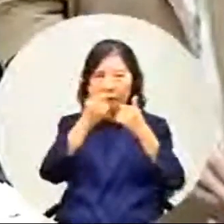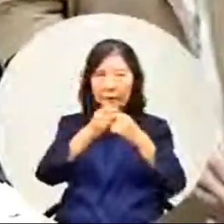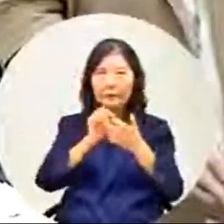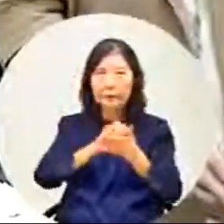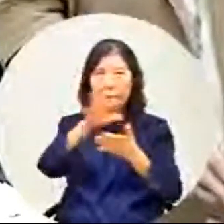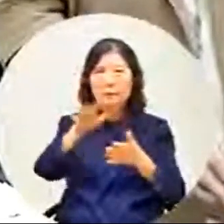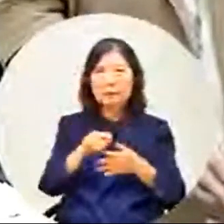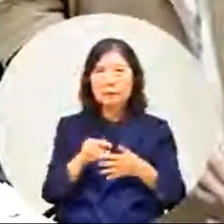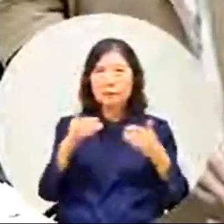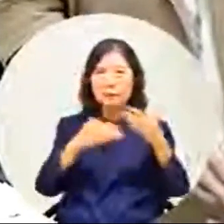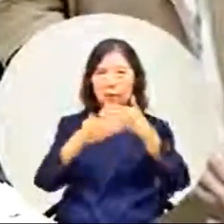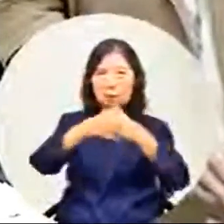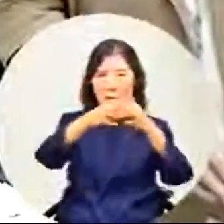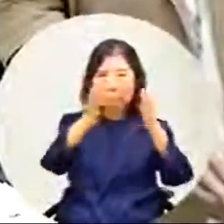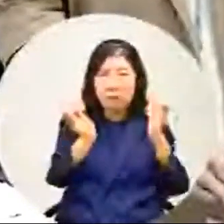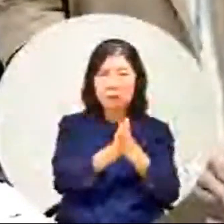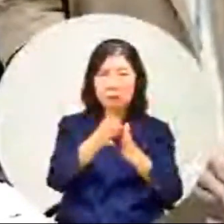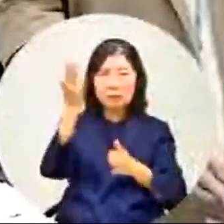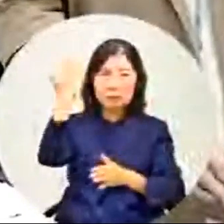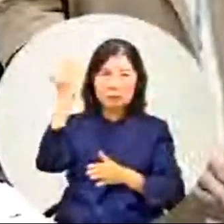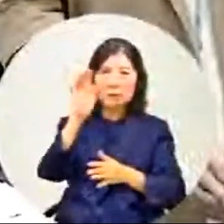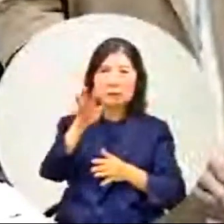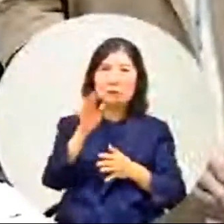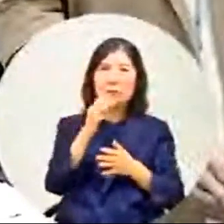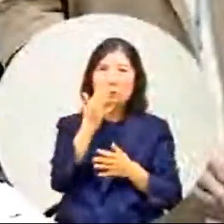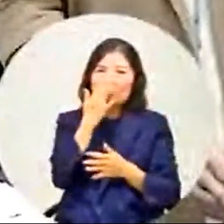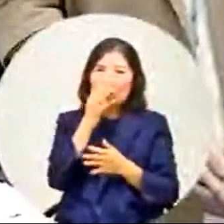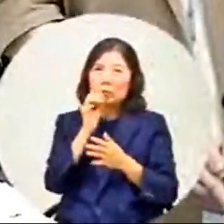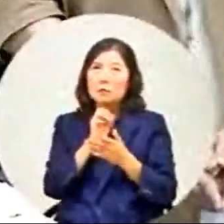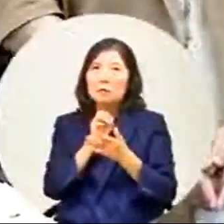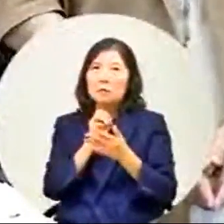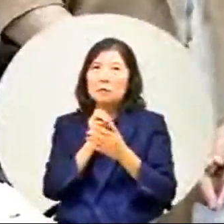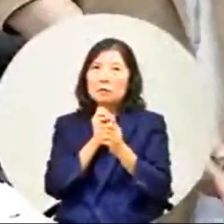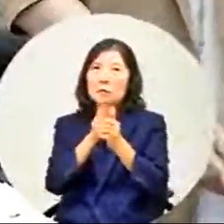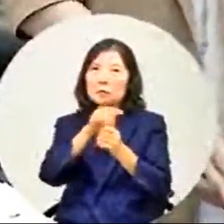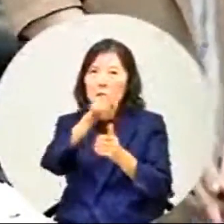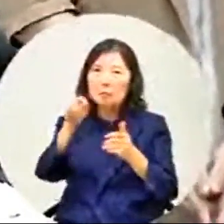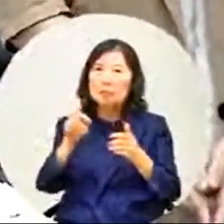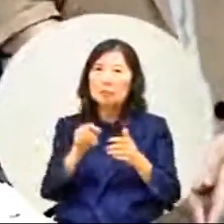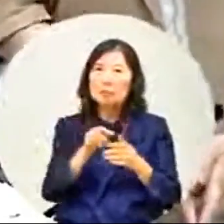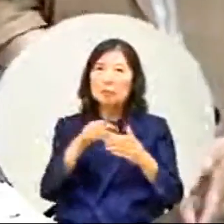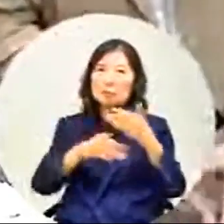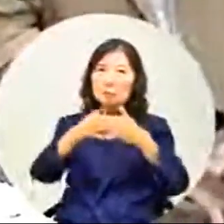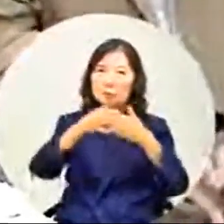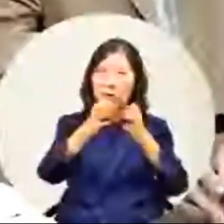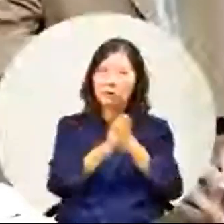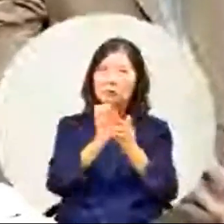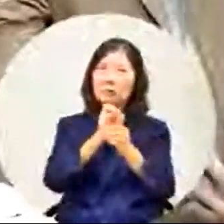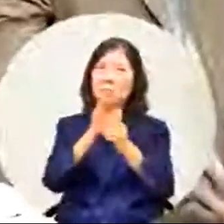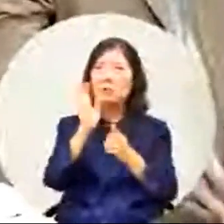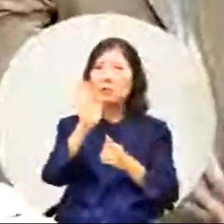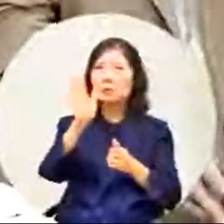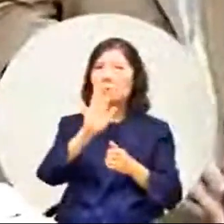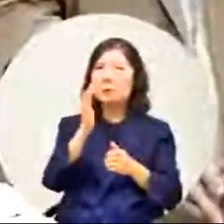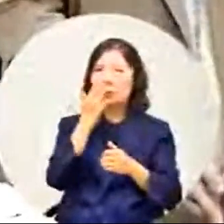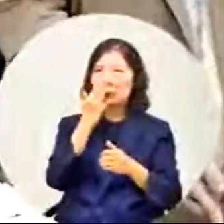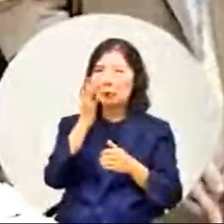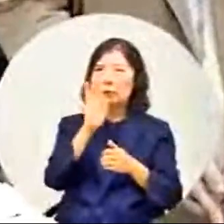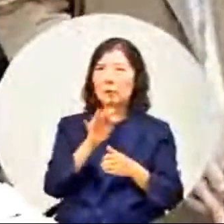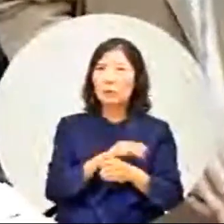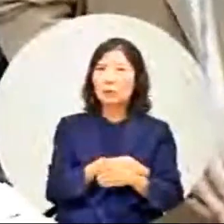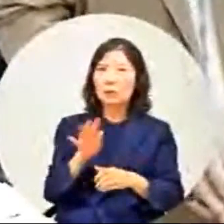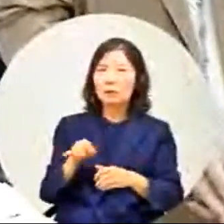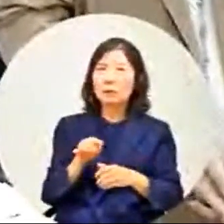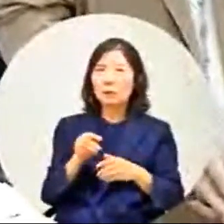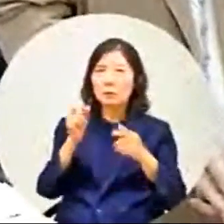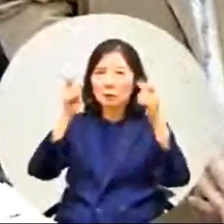向交通部？当时你们为什么不敢向交通部去做报告？你们为什么不敢跟高雄市民去做报